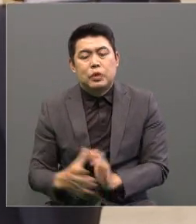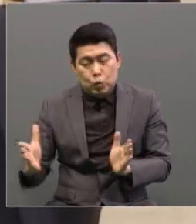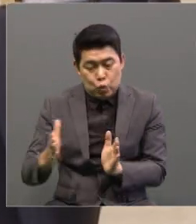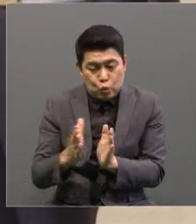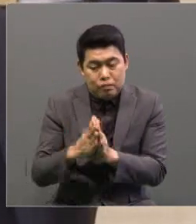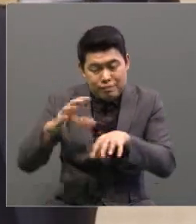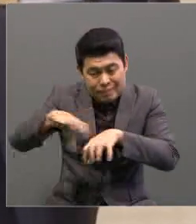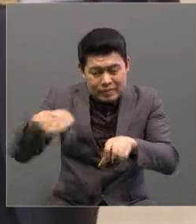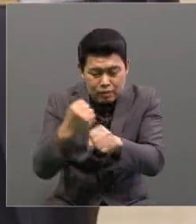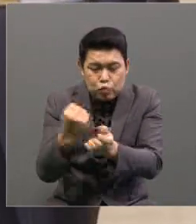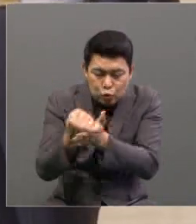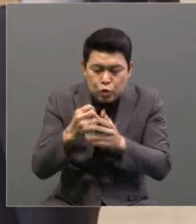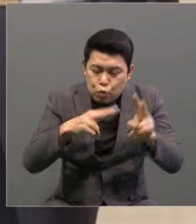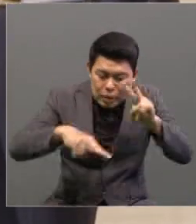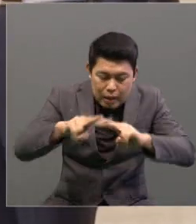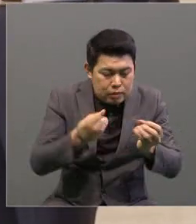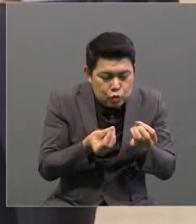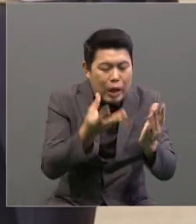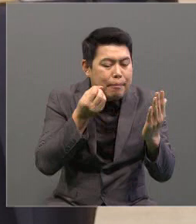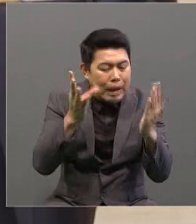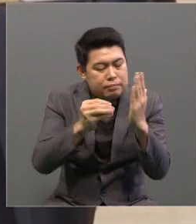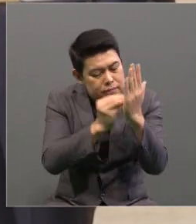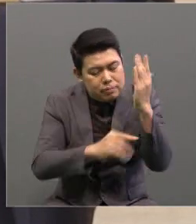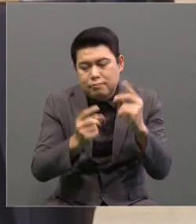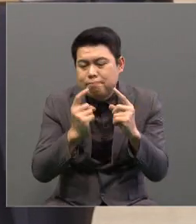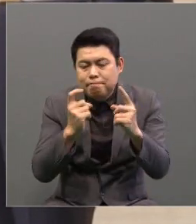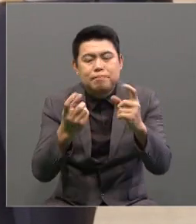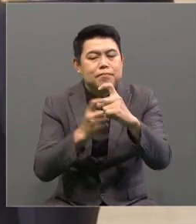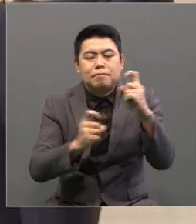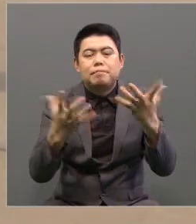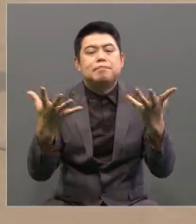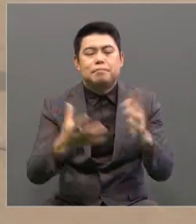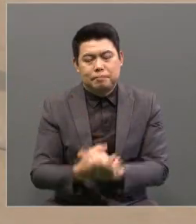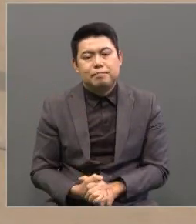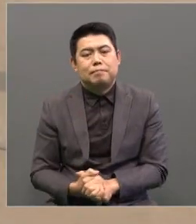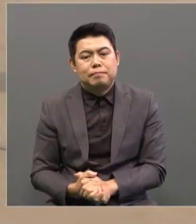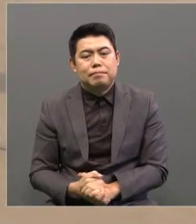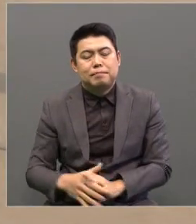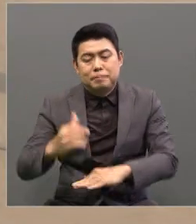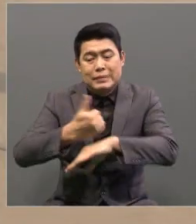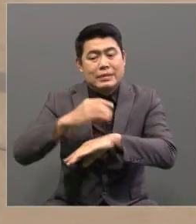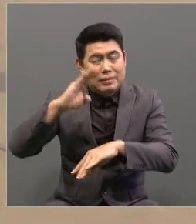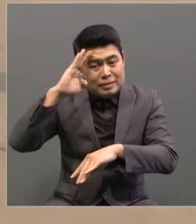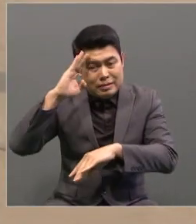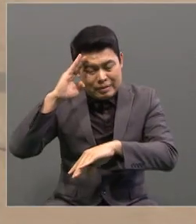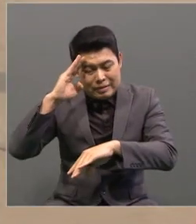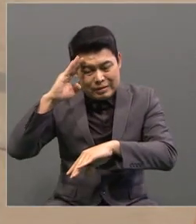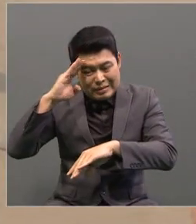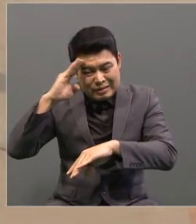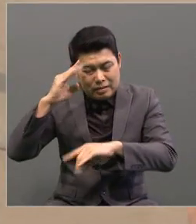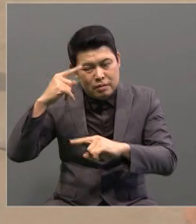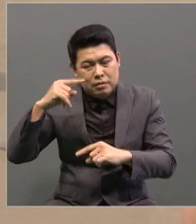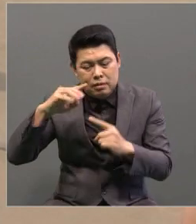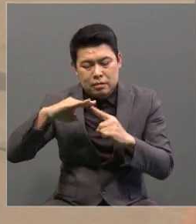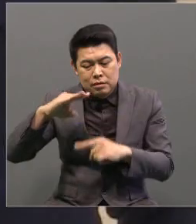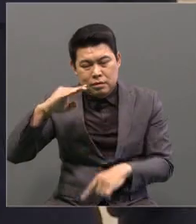ที่เกี่ยวข้องในการดูแลและส่งทุกคนกลับบ้านด้วยความปลอดภัยครับ ผู้บัญชาการทหารอากาศบอกว่าปฏิบัติการครั้งนี้เนี่ยร่วมกับส